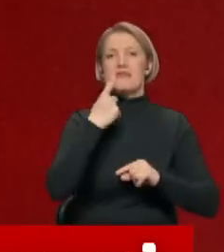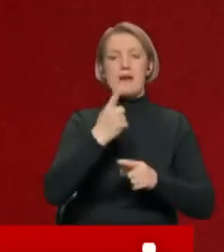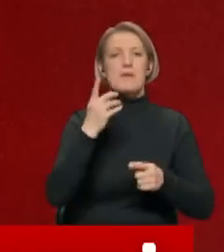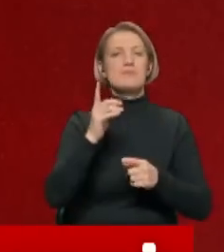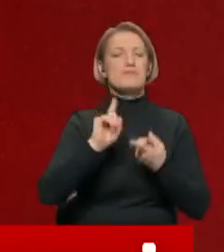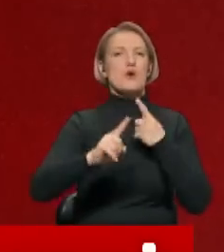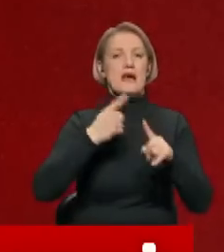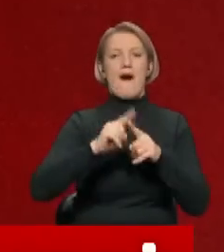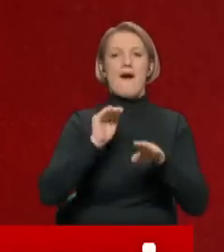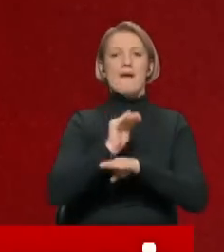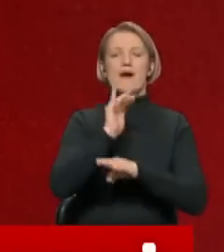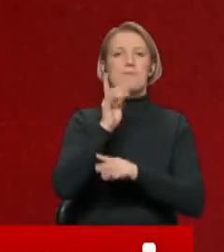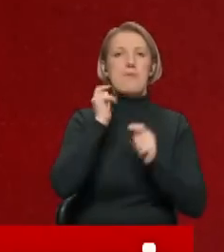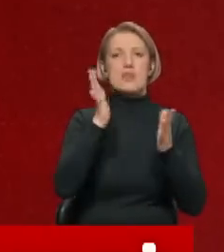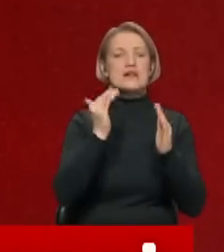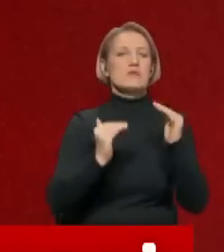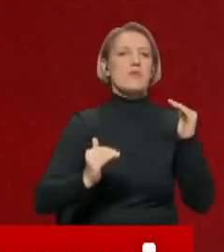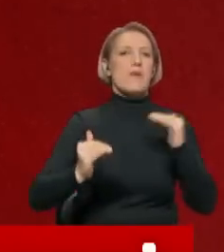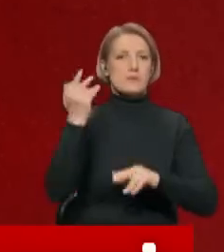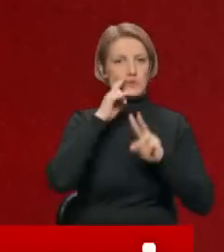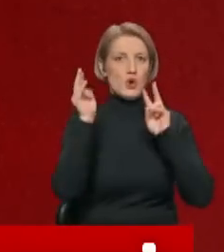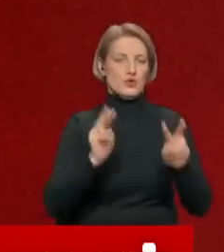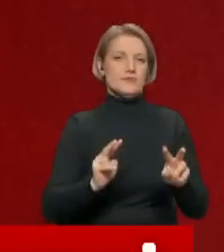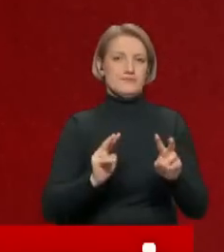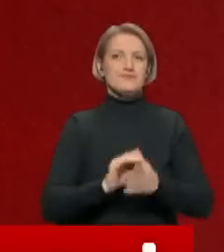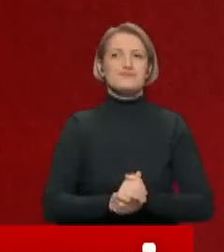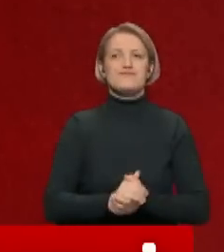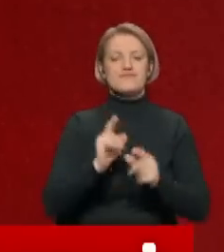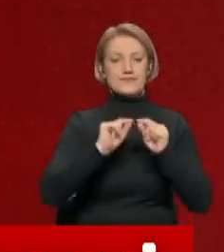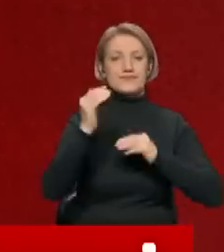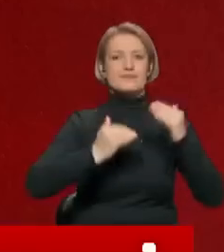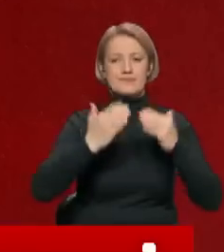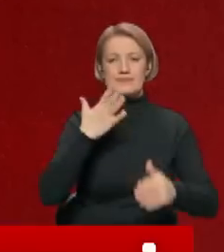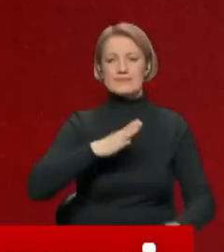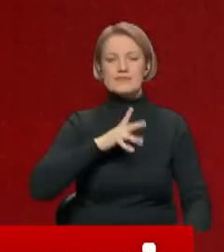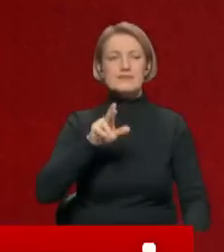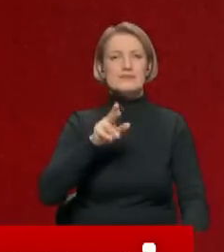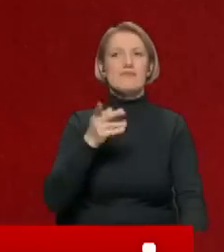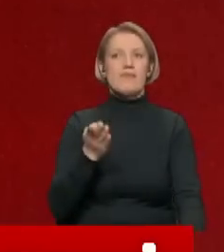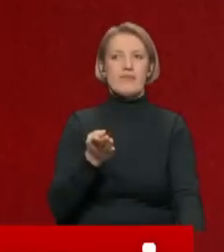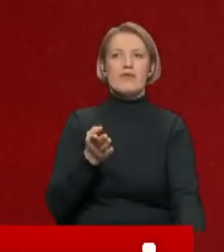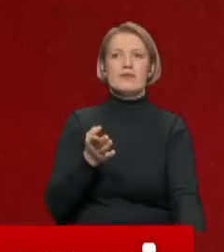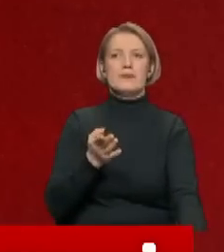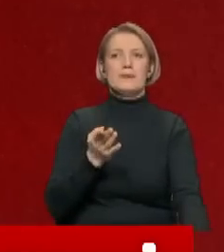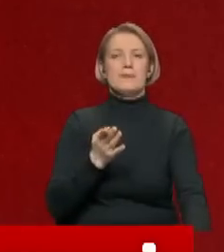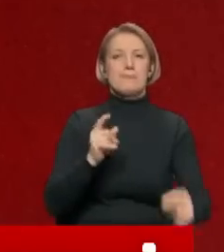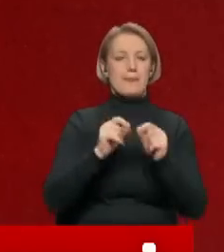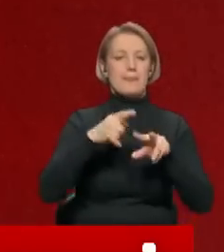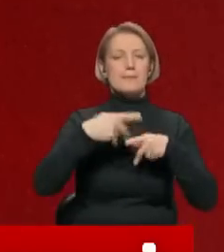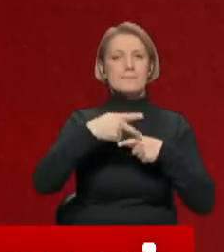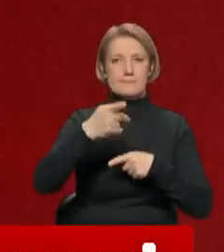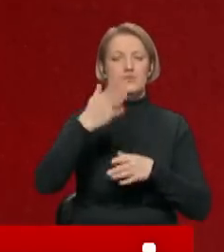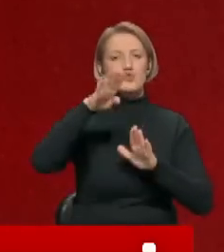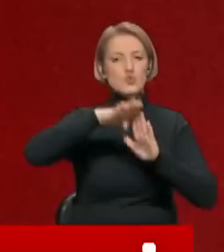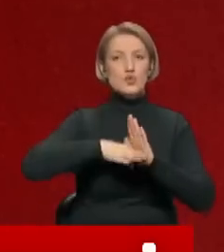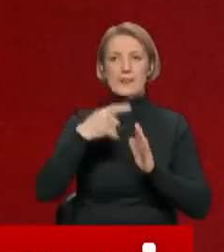hayat pahalı nasıl arttığını gördük yani enflasyon İstedikleri kadar bazı etkisiyle düşüyor